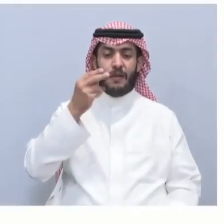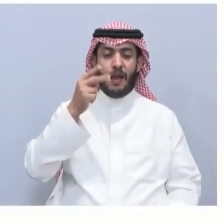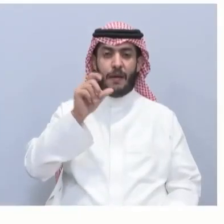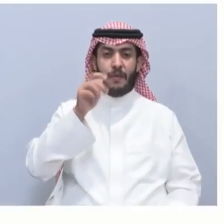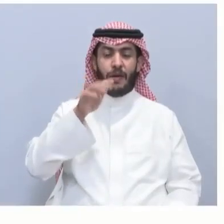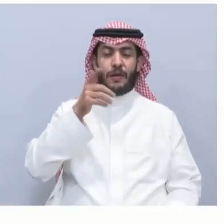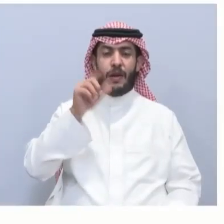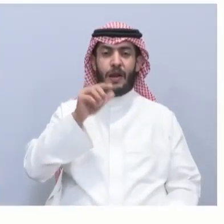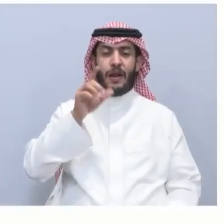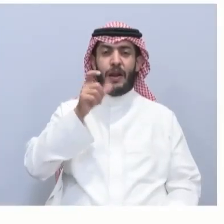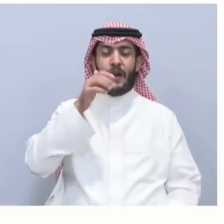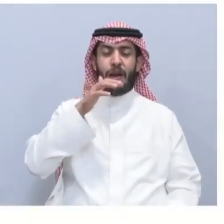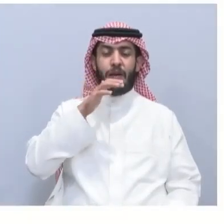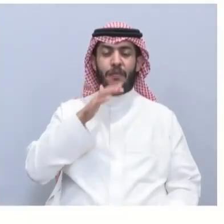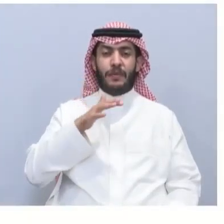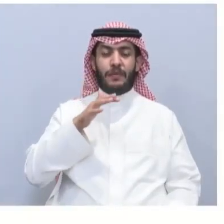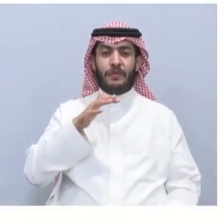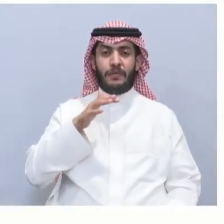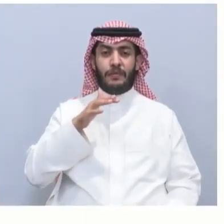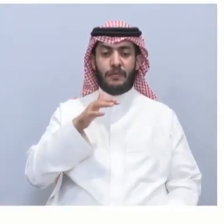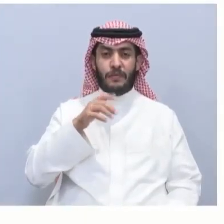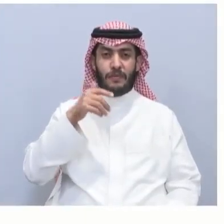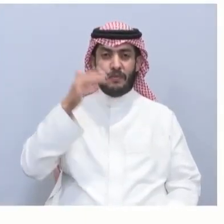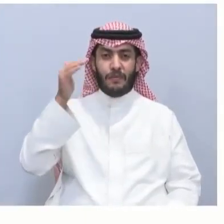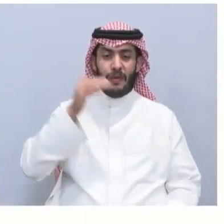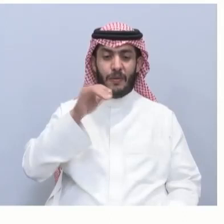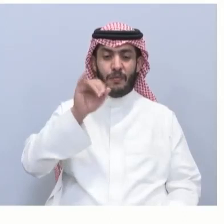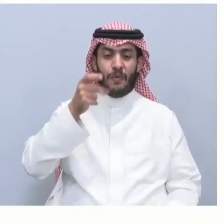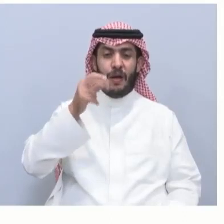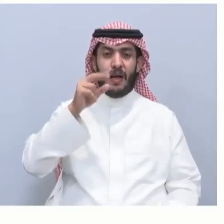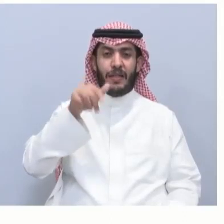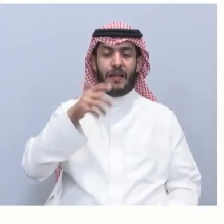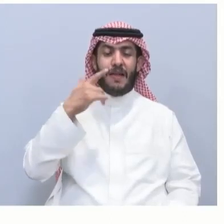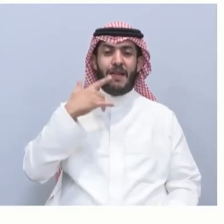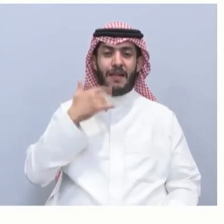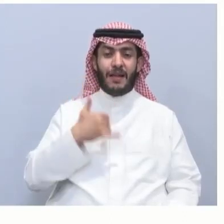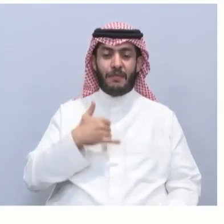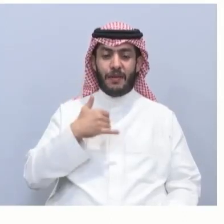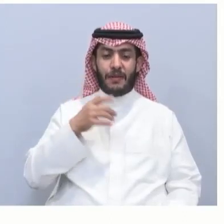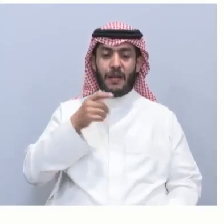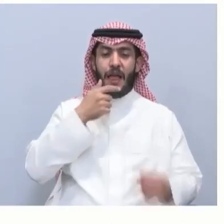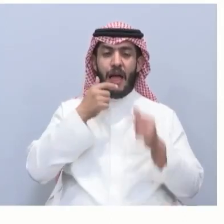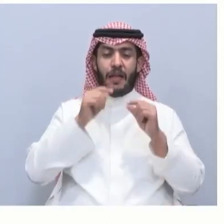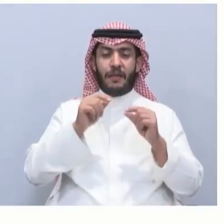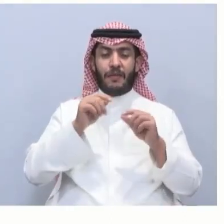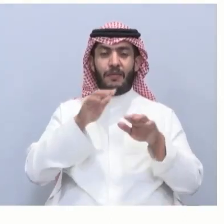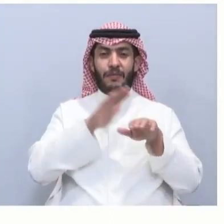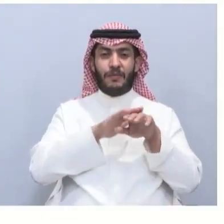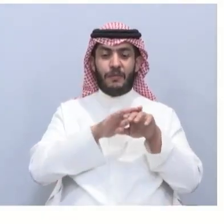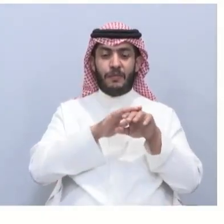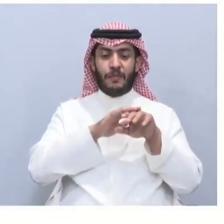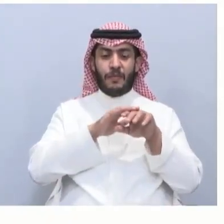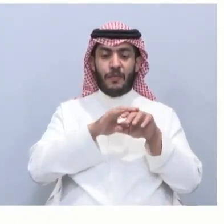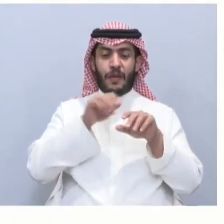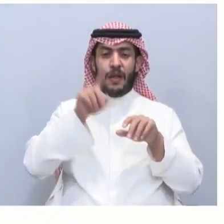ان رسول الله صلى الله عليه وسلم لما بعث معاذنا الى اليمن فذكر الحديث وفيه فاخبرهم